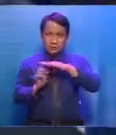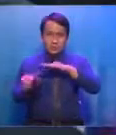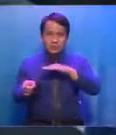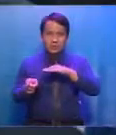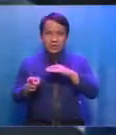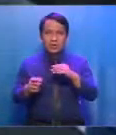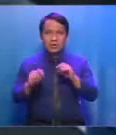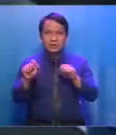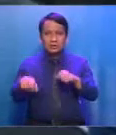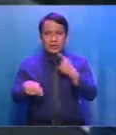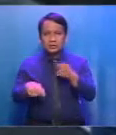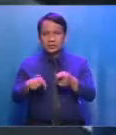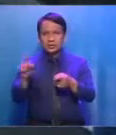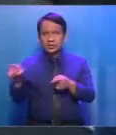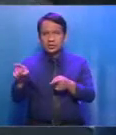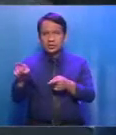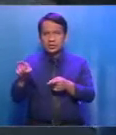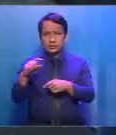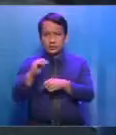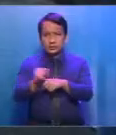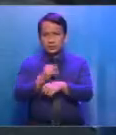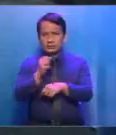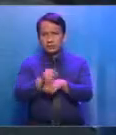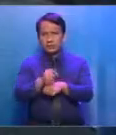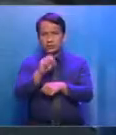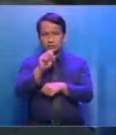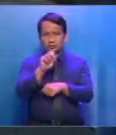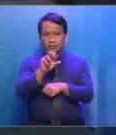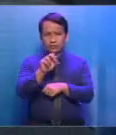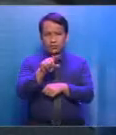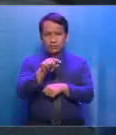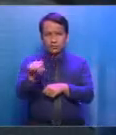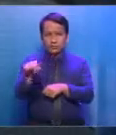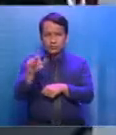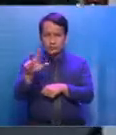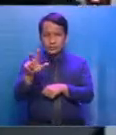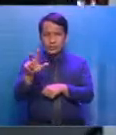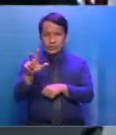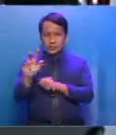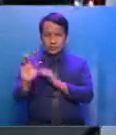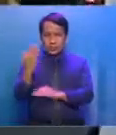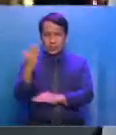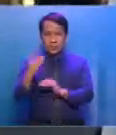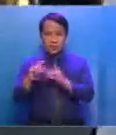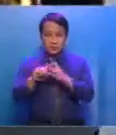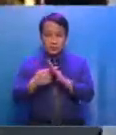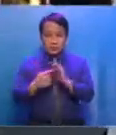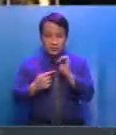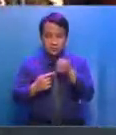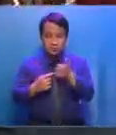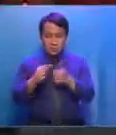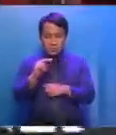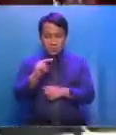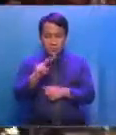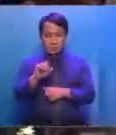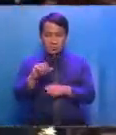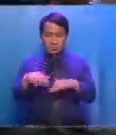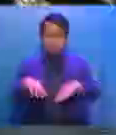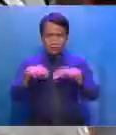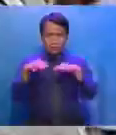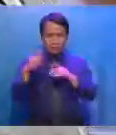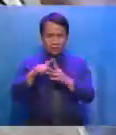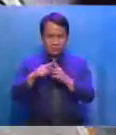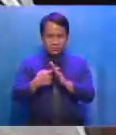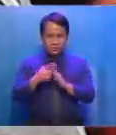Zamora, alas 12 na ng ating gabi hanggang alas 3 ng madaling araw ang curfew simula bukas. Maliban sa nabotas na ang curfew ay mula